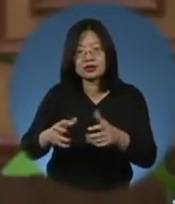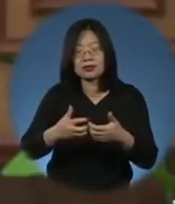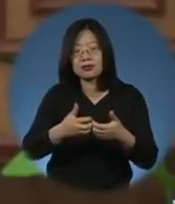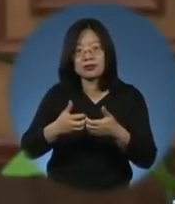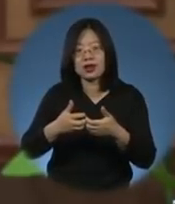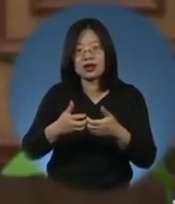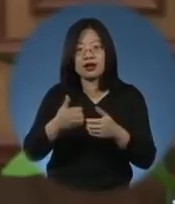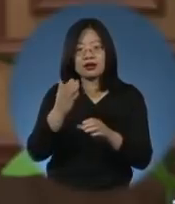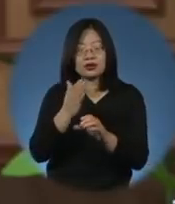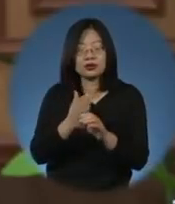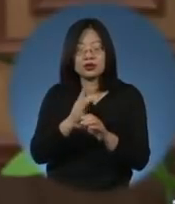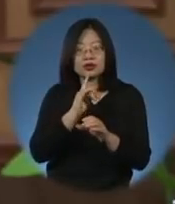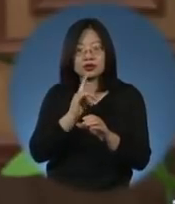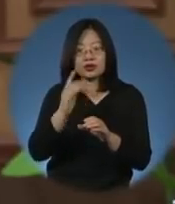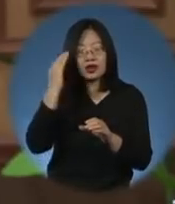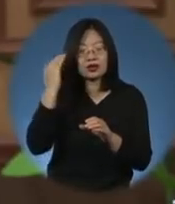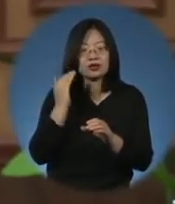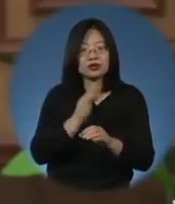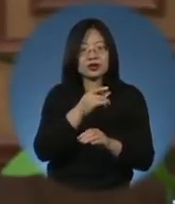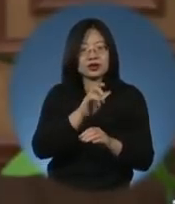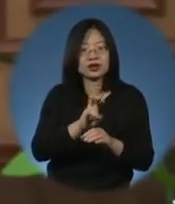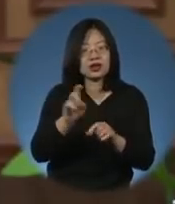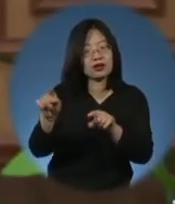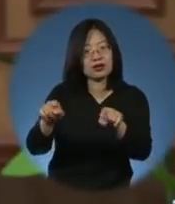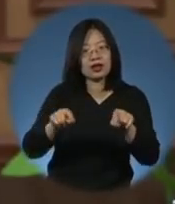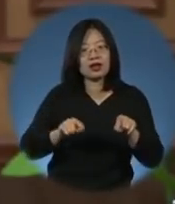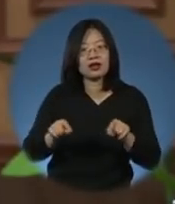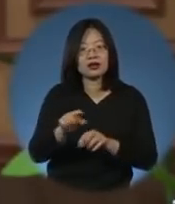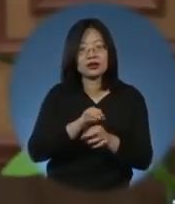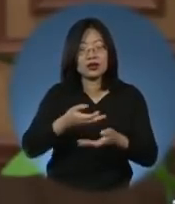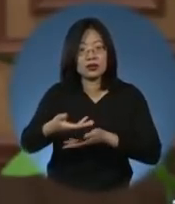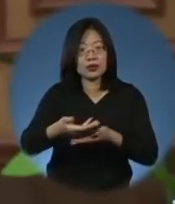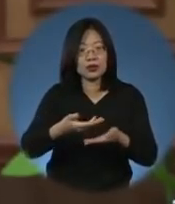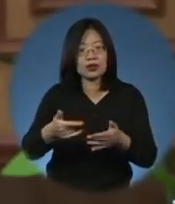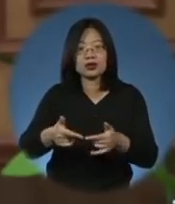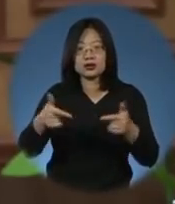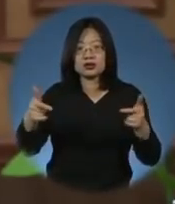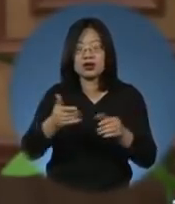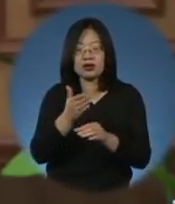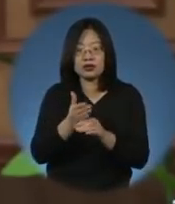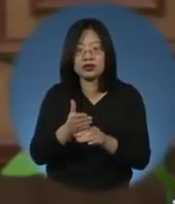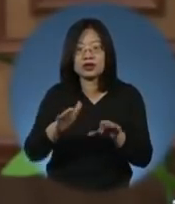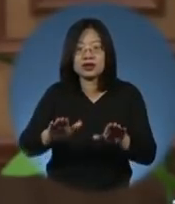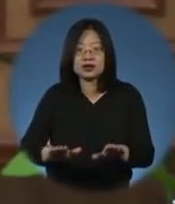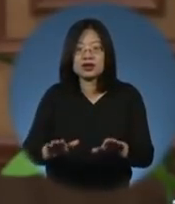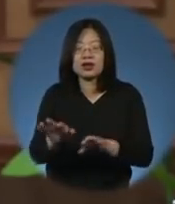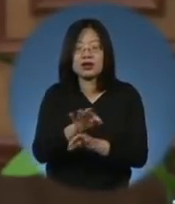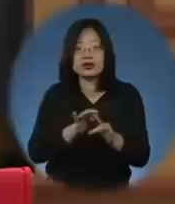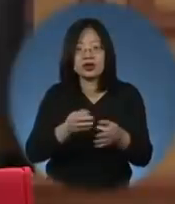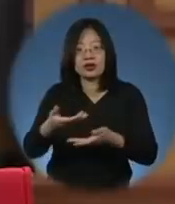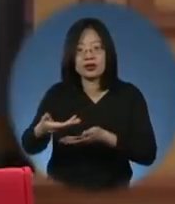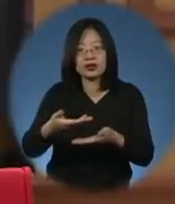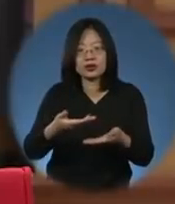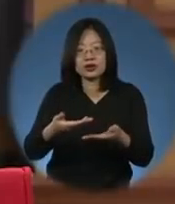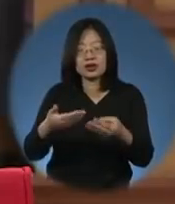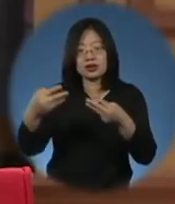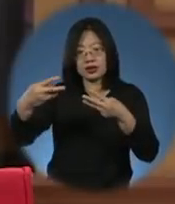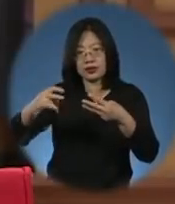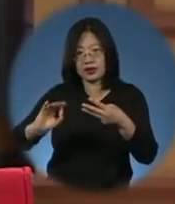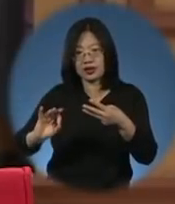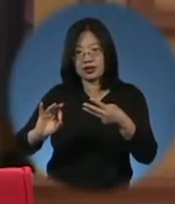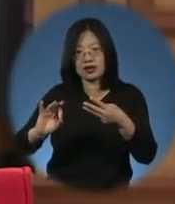있고 그렇습니다. 예. 한국과 베트남 사이에 이 경제 교류는 증가하고 있고 지금 경제 교류 우리나라에서는